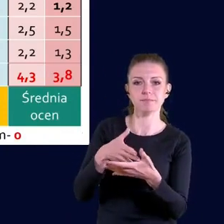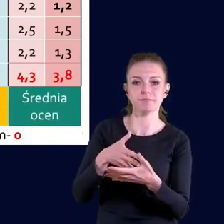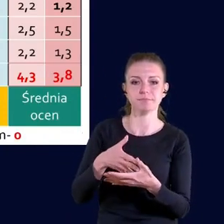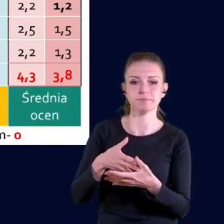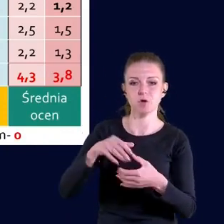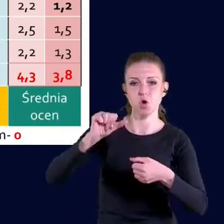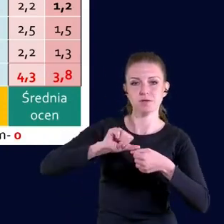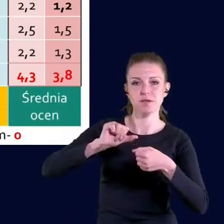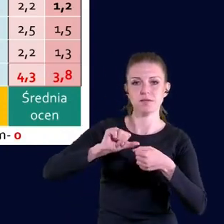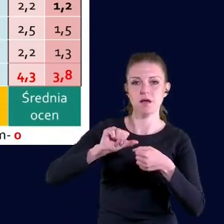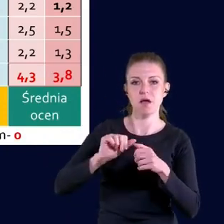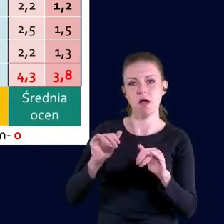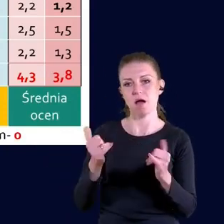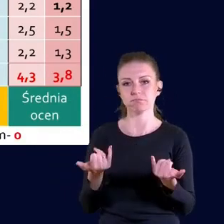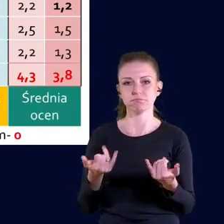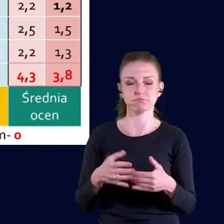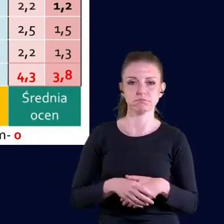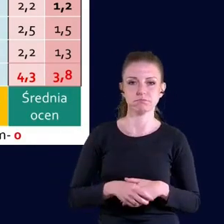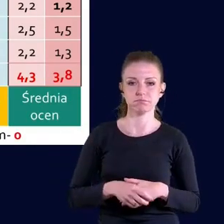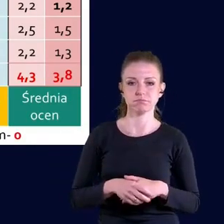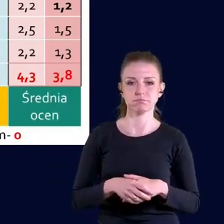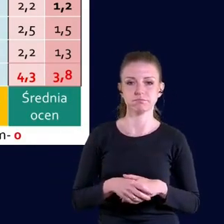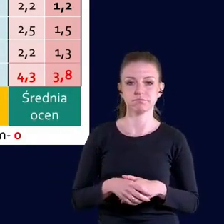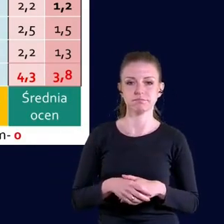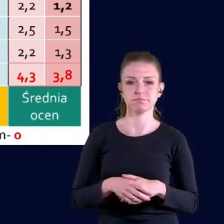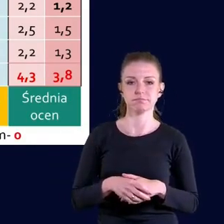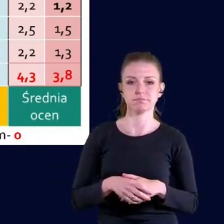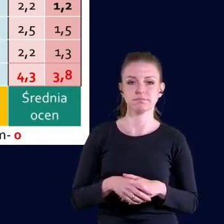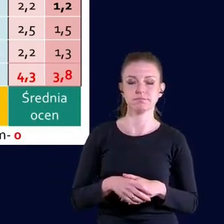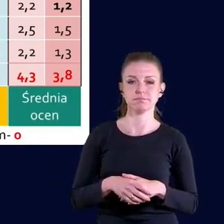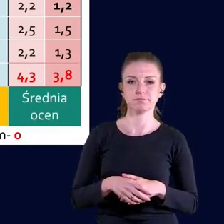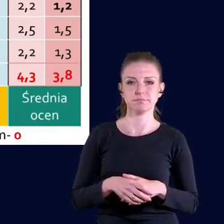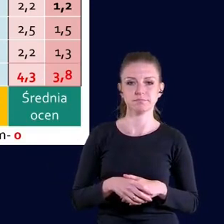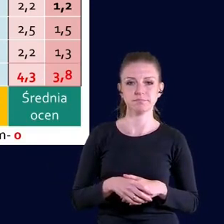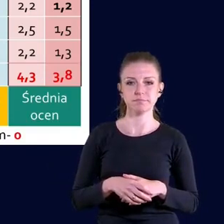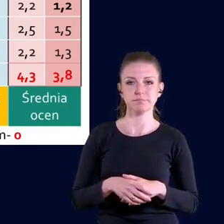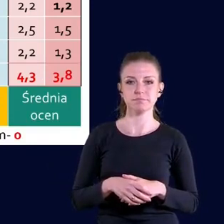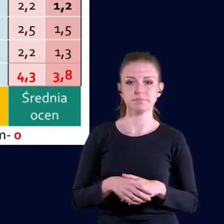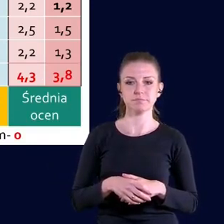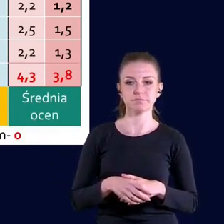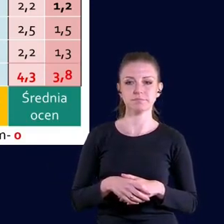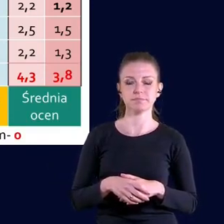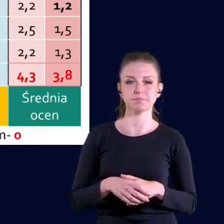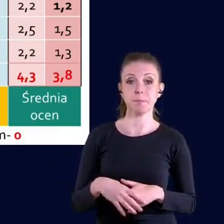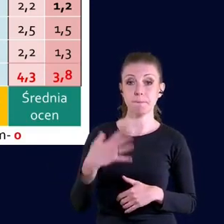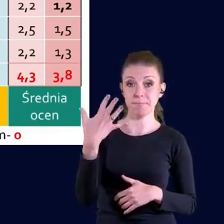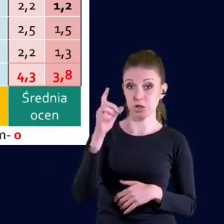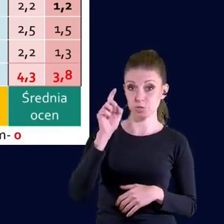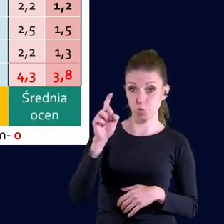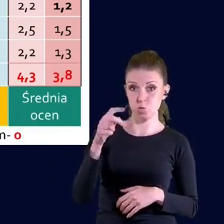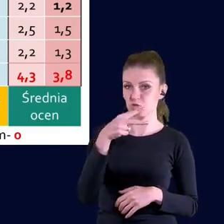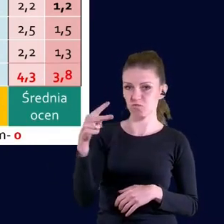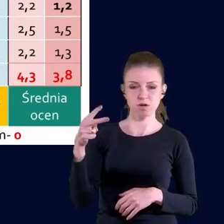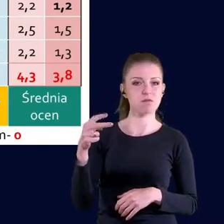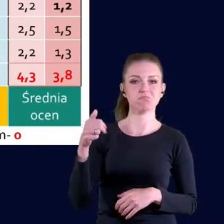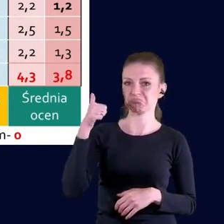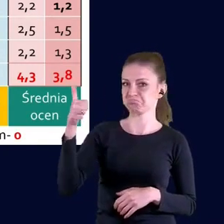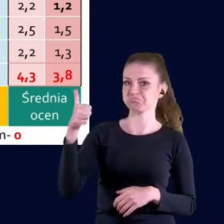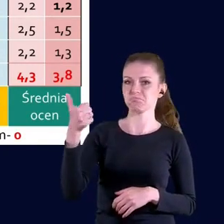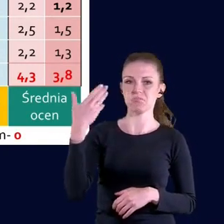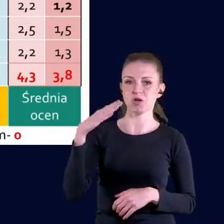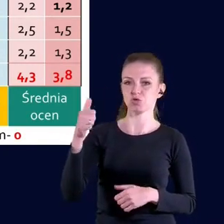danego obszaru otwartej nauki z 55 punktów ocena bardzo wysoka